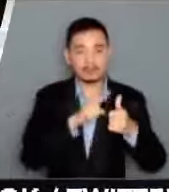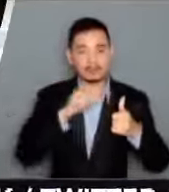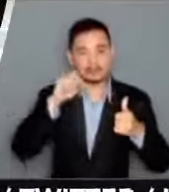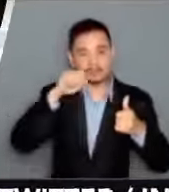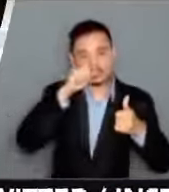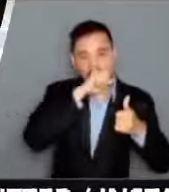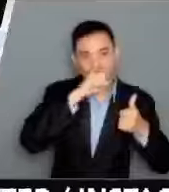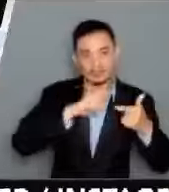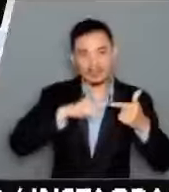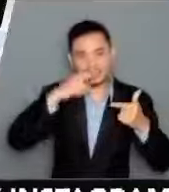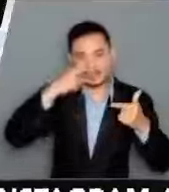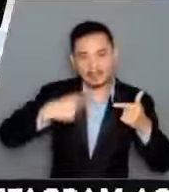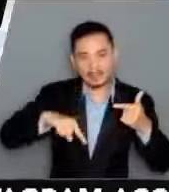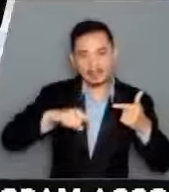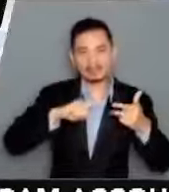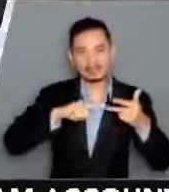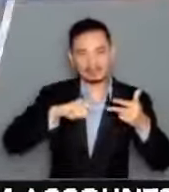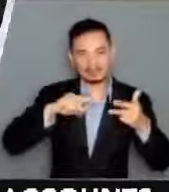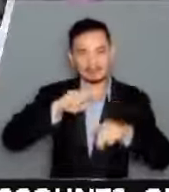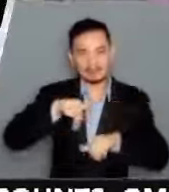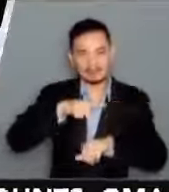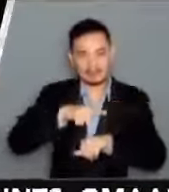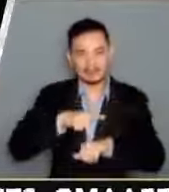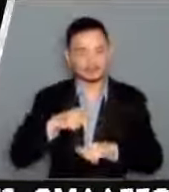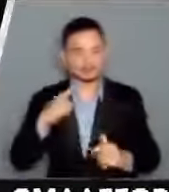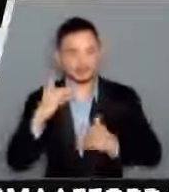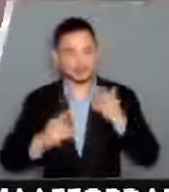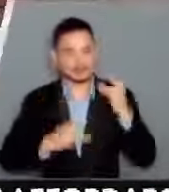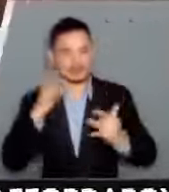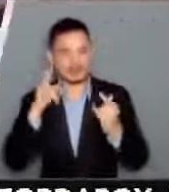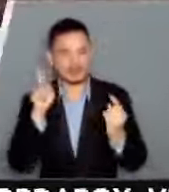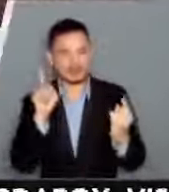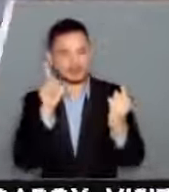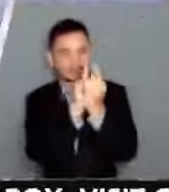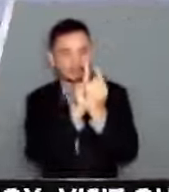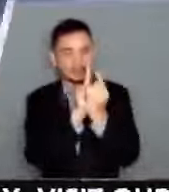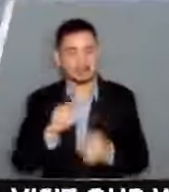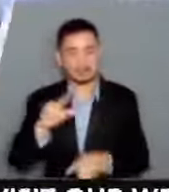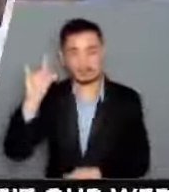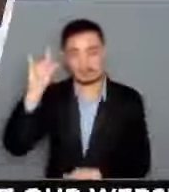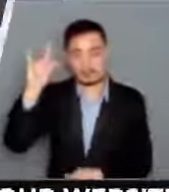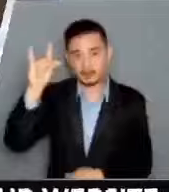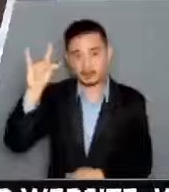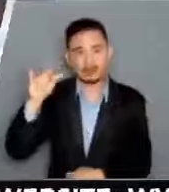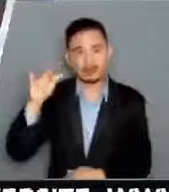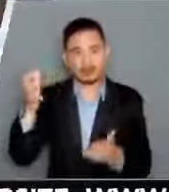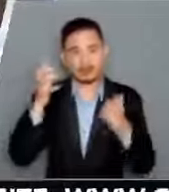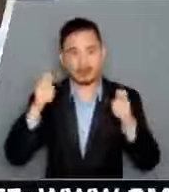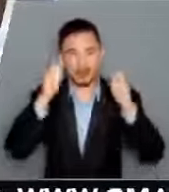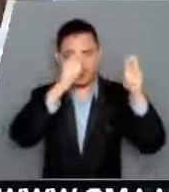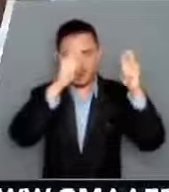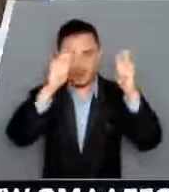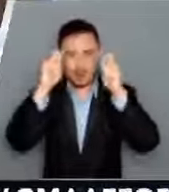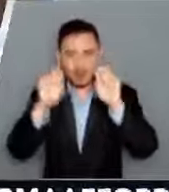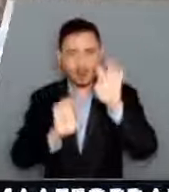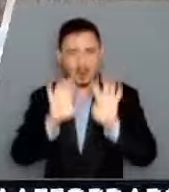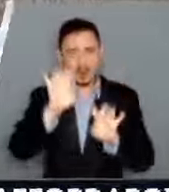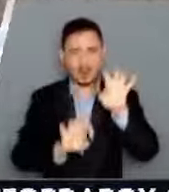fans can't wait to meet and greet him. Sa airport pa lang daw, gusto na nilang maipadama sa Korean heartthrob ang